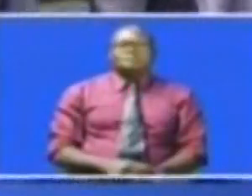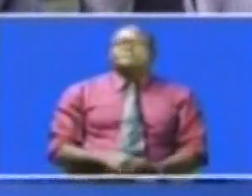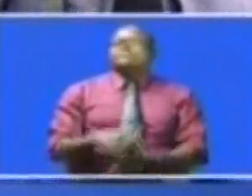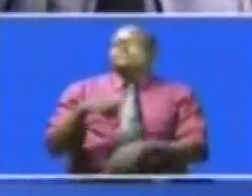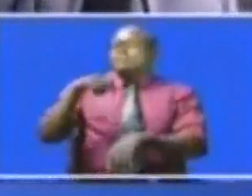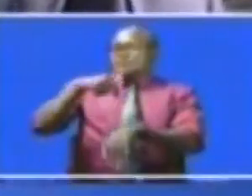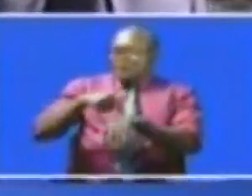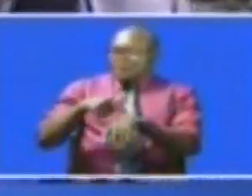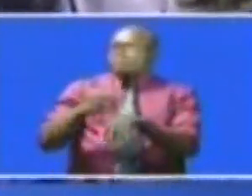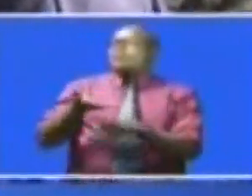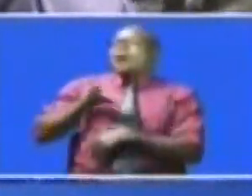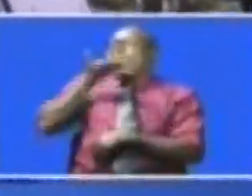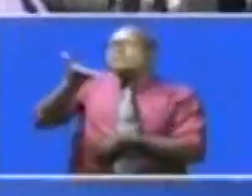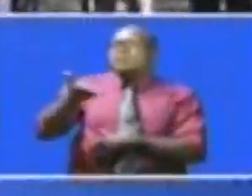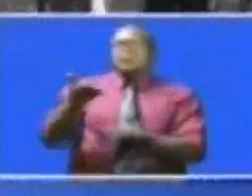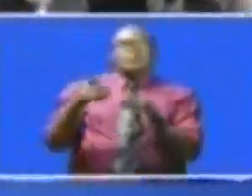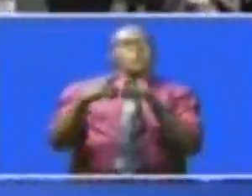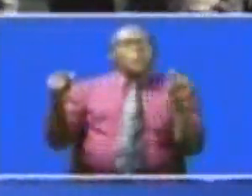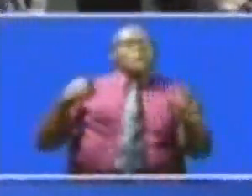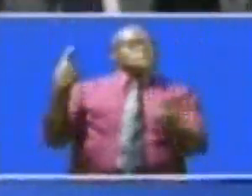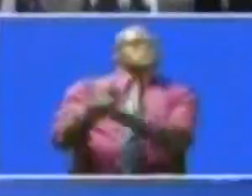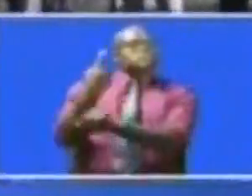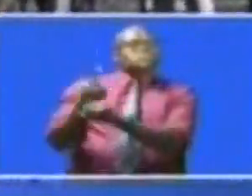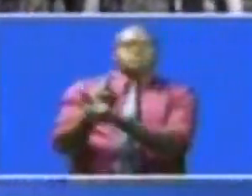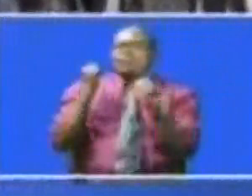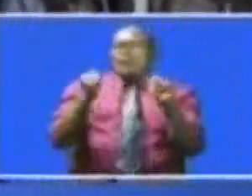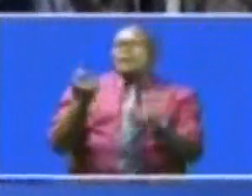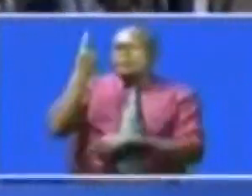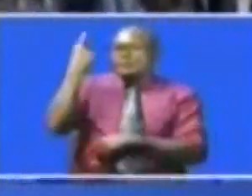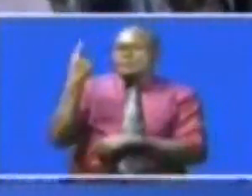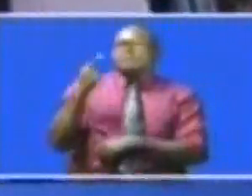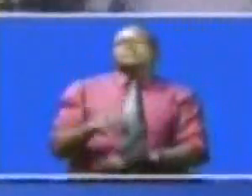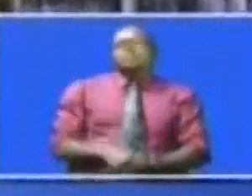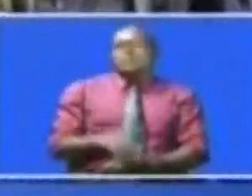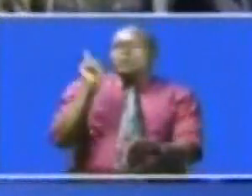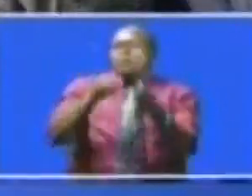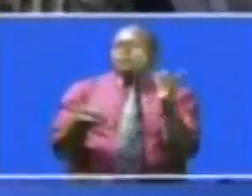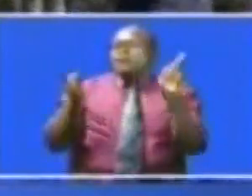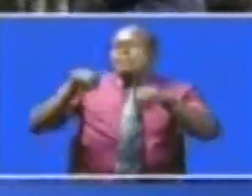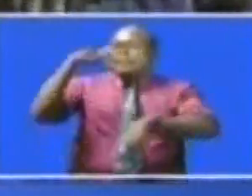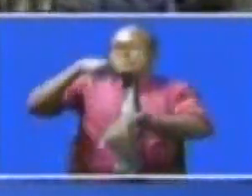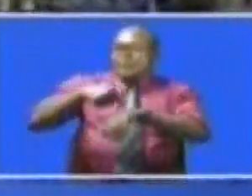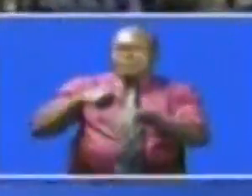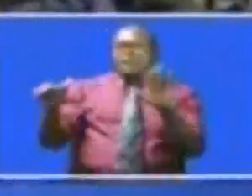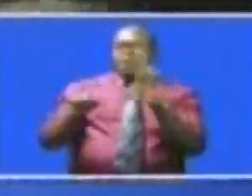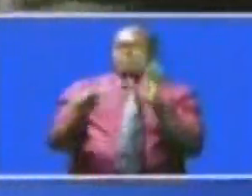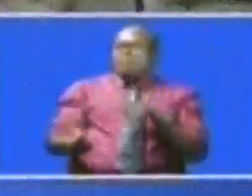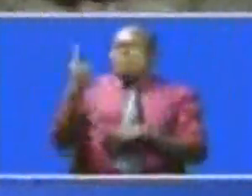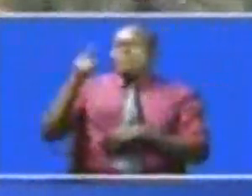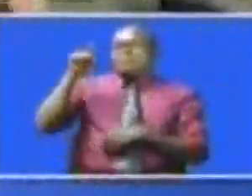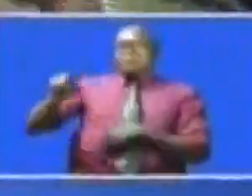Wanabubujikwa maneno ajabu ajabu na yasiyokuwa ya kawaida, ili tunarifiwa utokea tu panapoharibika jambo.